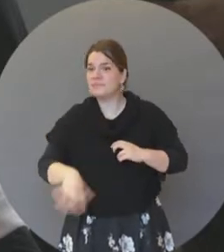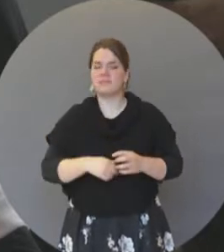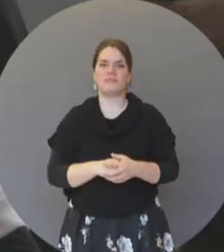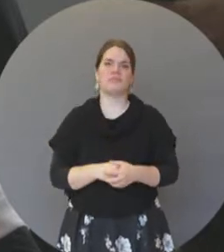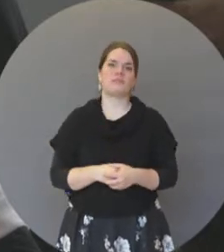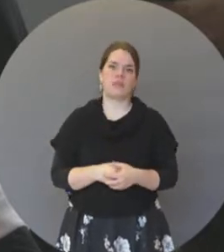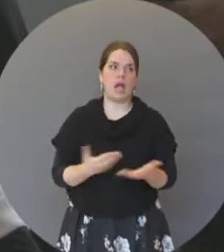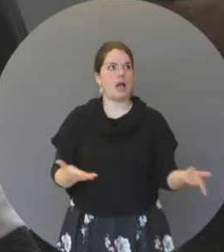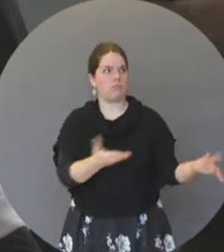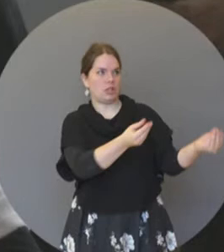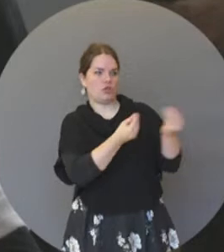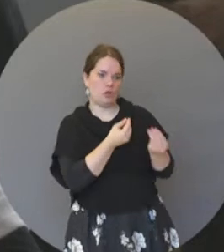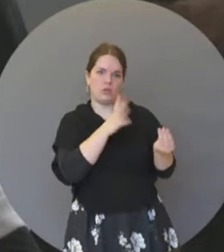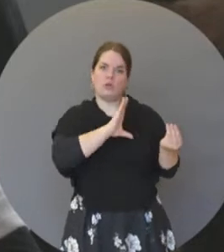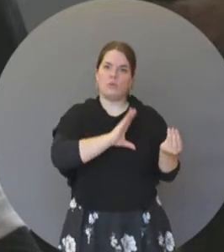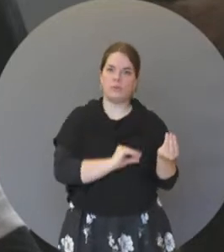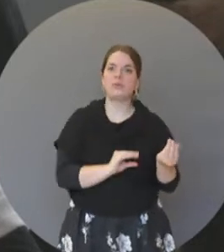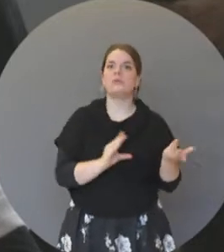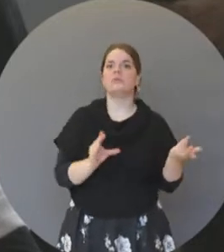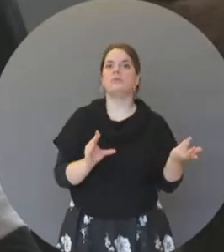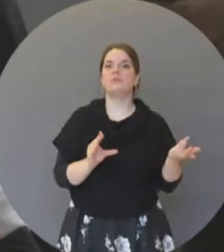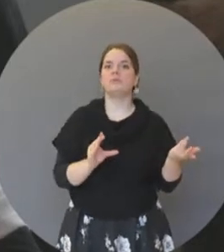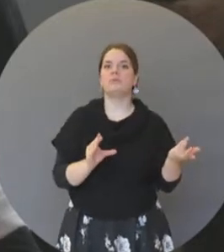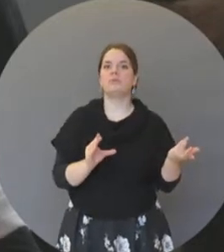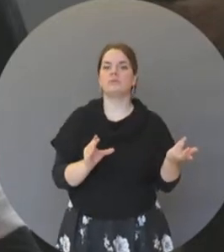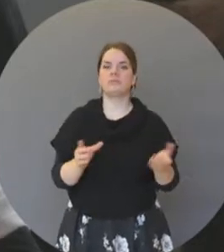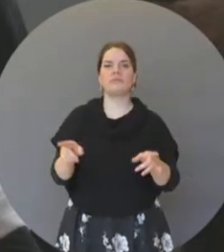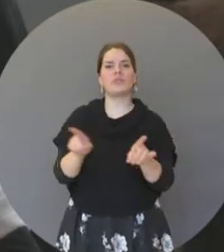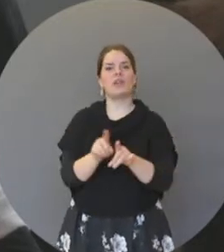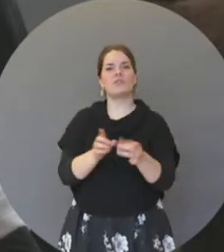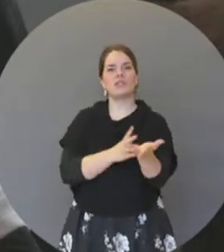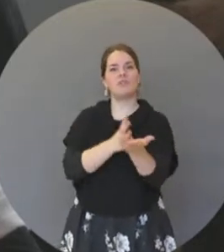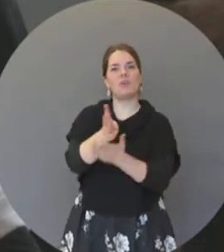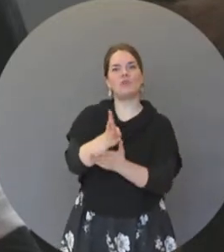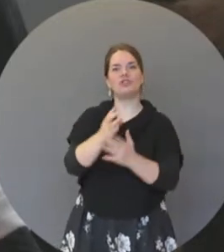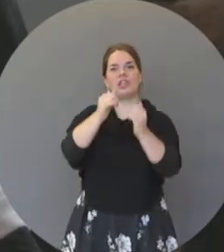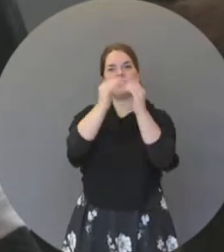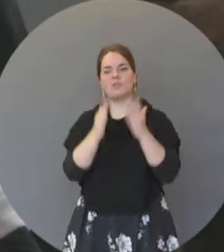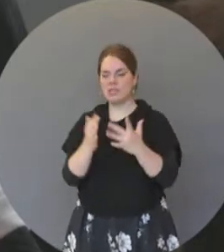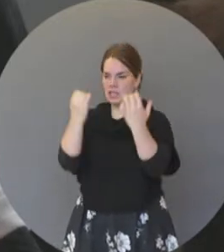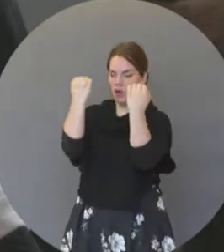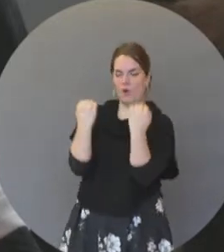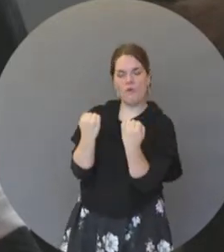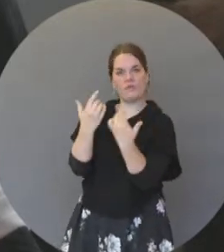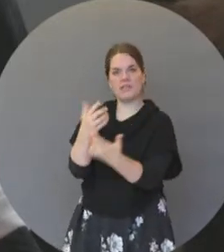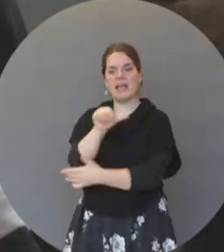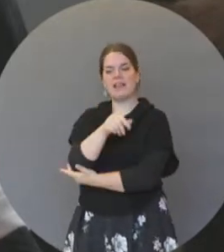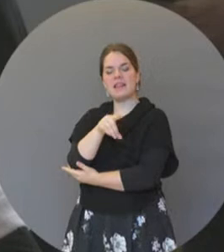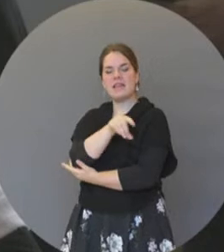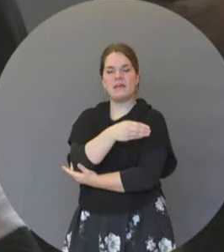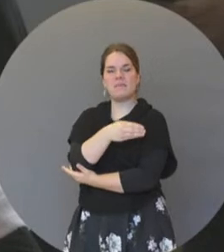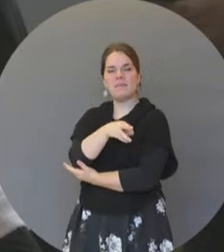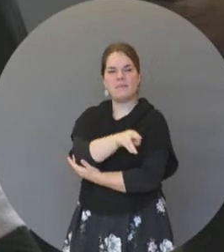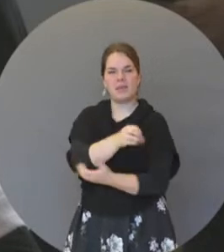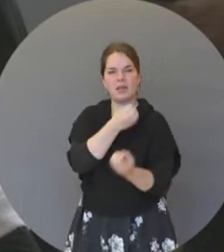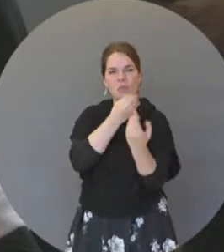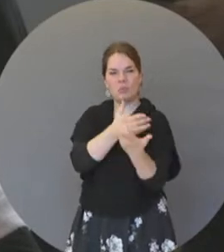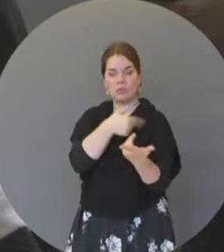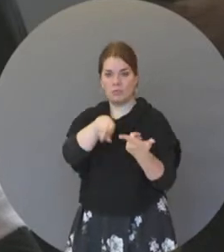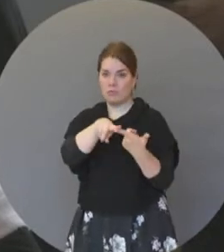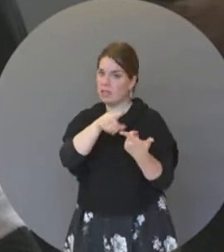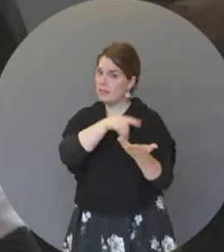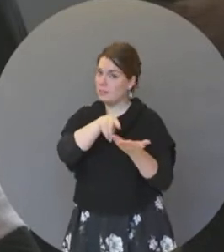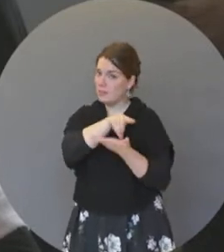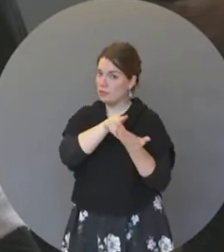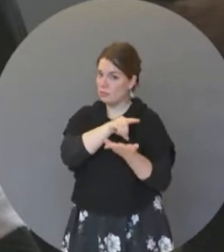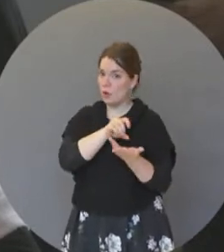illustrer aussi notre action en évoquant le projet domicile renforcé proposé par la DMR et accompagné par le département à hauteur de 30000